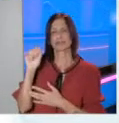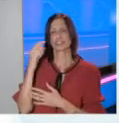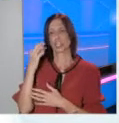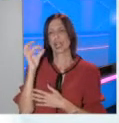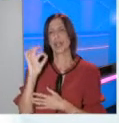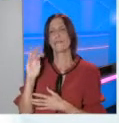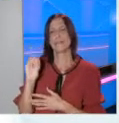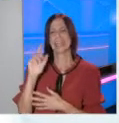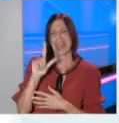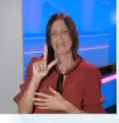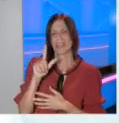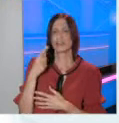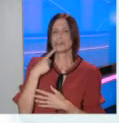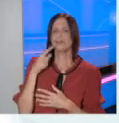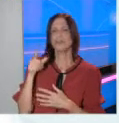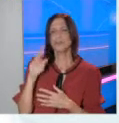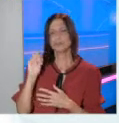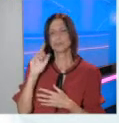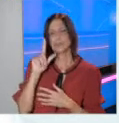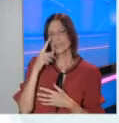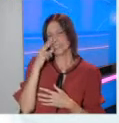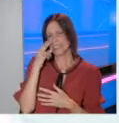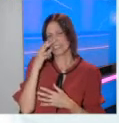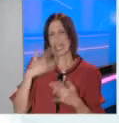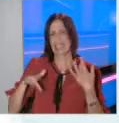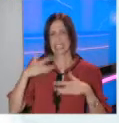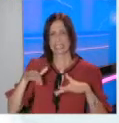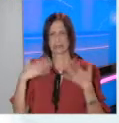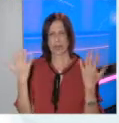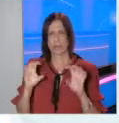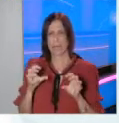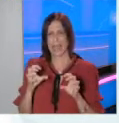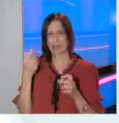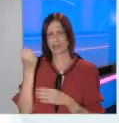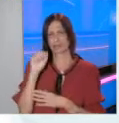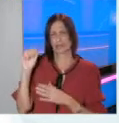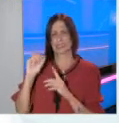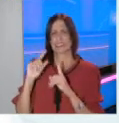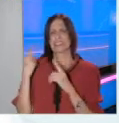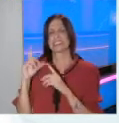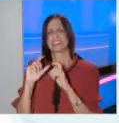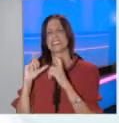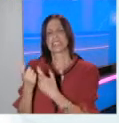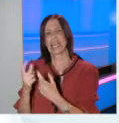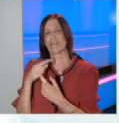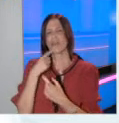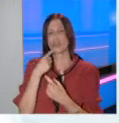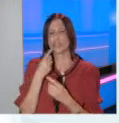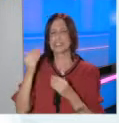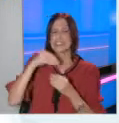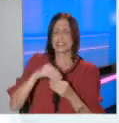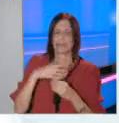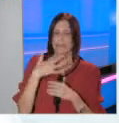הכנסת מיקי לוי. והיא כותבת, חבר הכנסת מיקי לוי ניסה לתרץ הבוקר ברדיו את הפרת הסגר והוסיף חטא על פשע כשטען שזה נופל